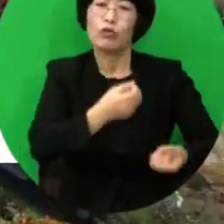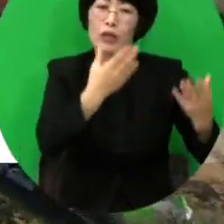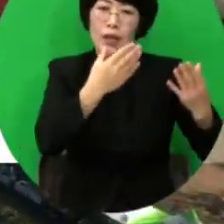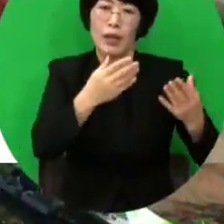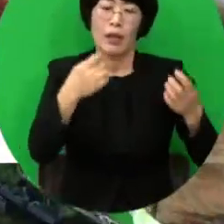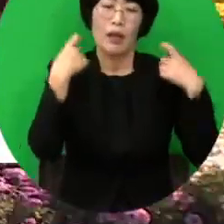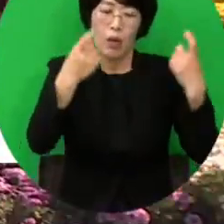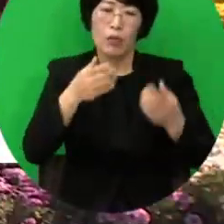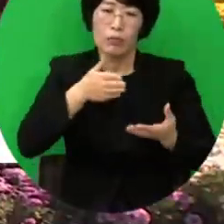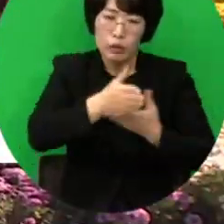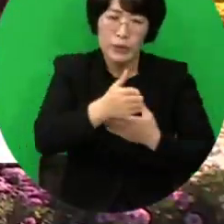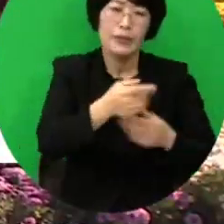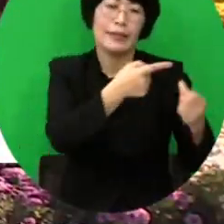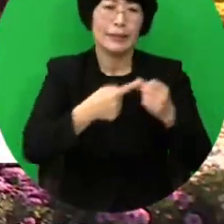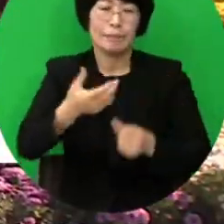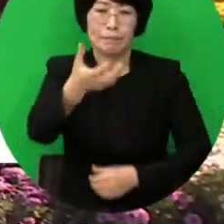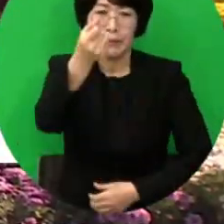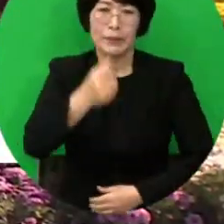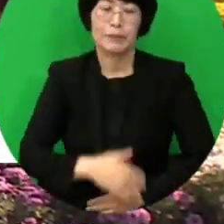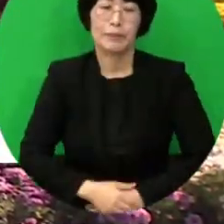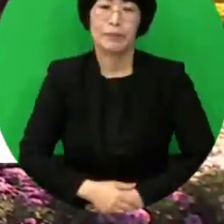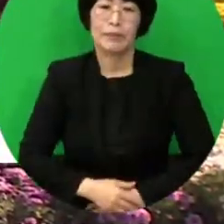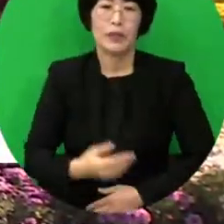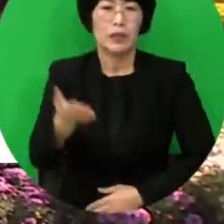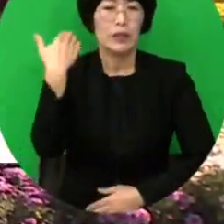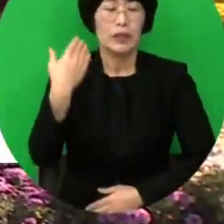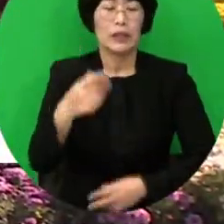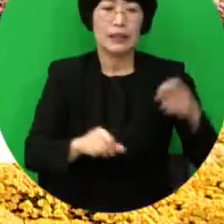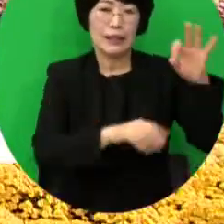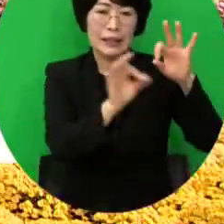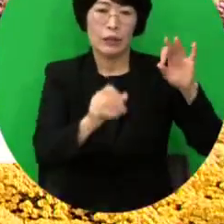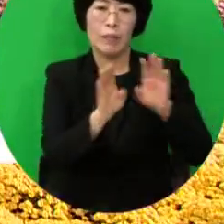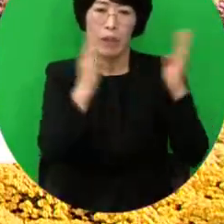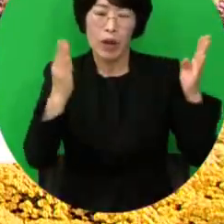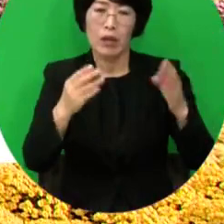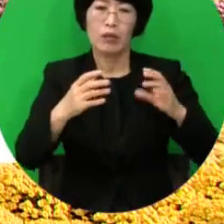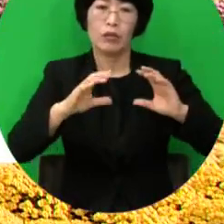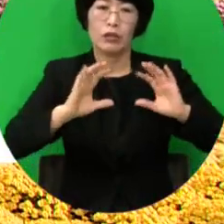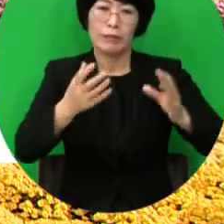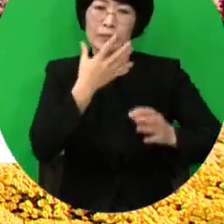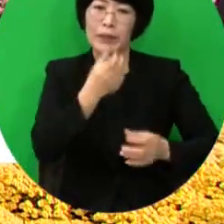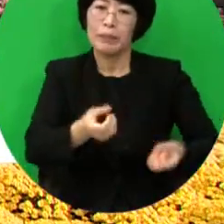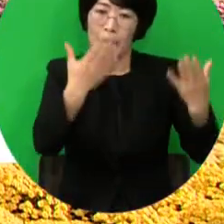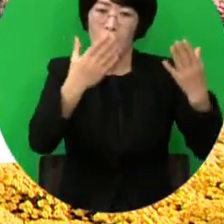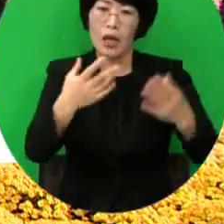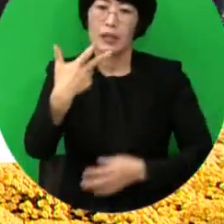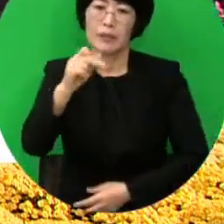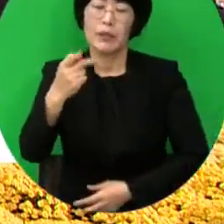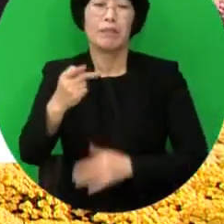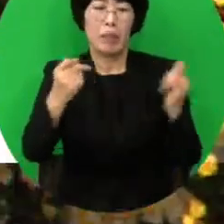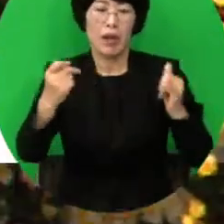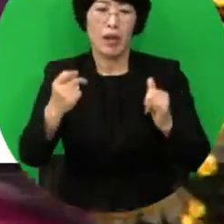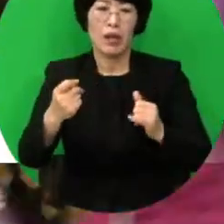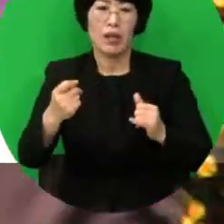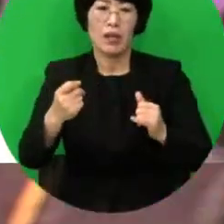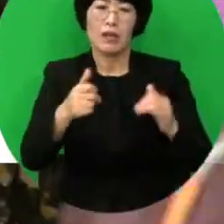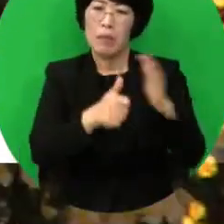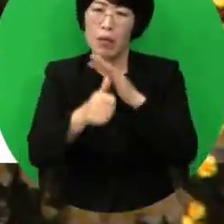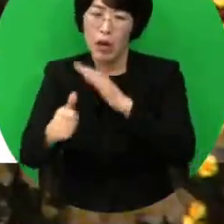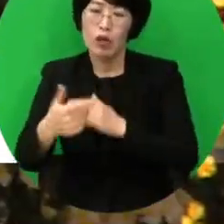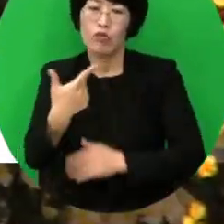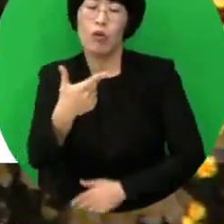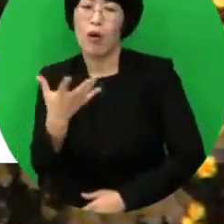부문 대상을 받았습니다. 지난해 10월 열린 국향대전은 17만여 명이 방문해 6억여 원의